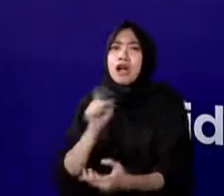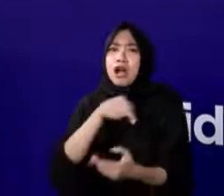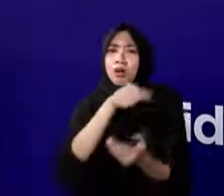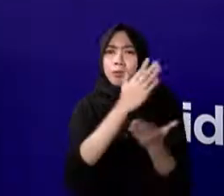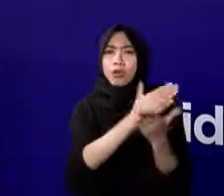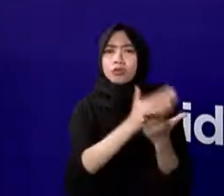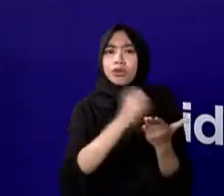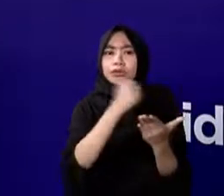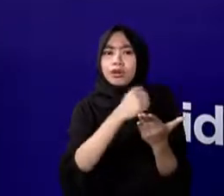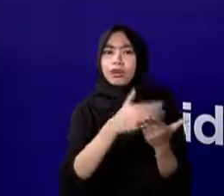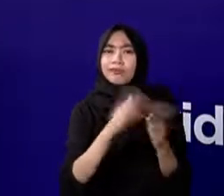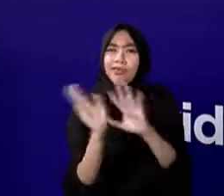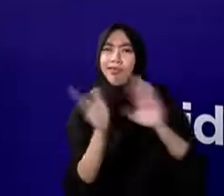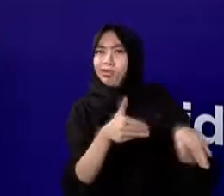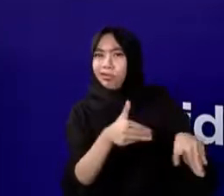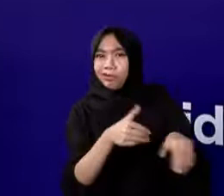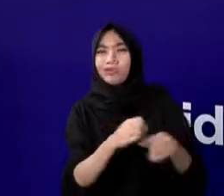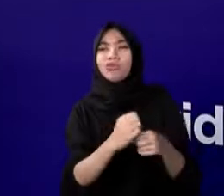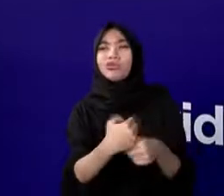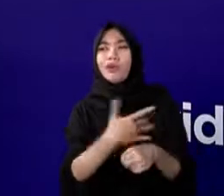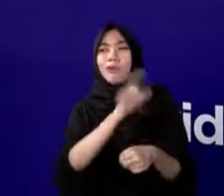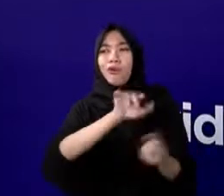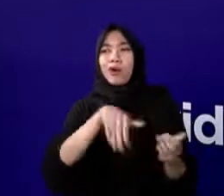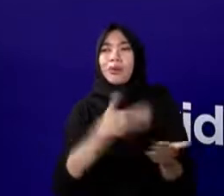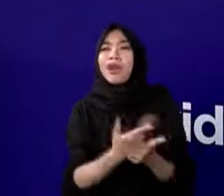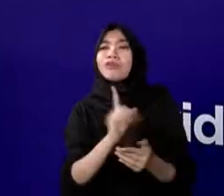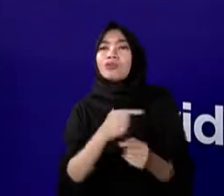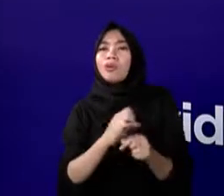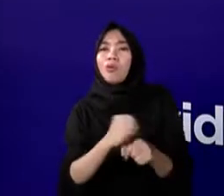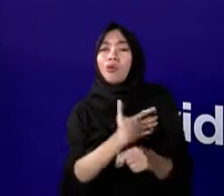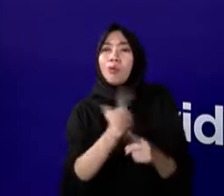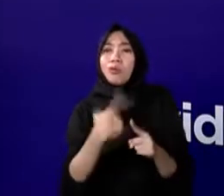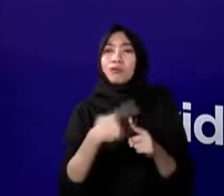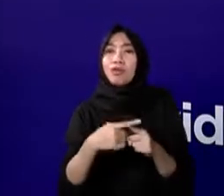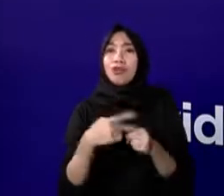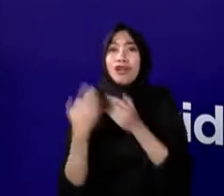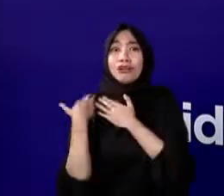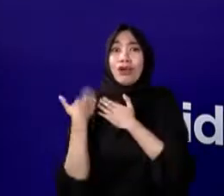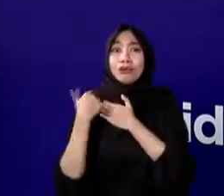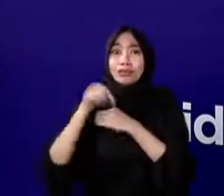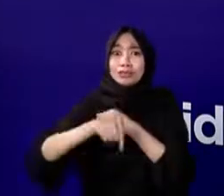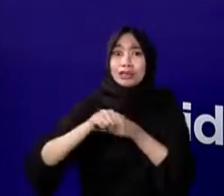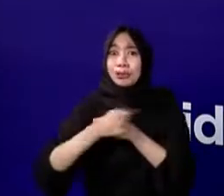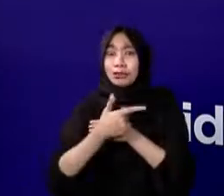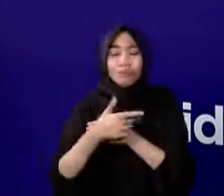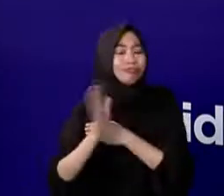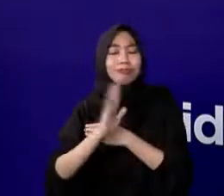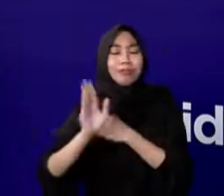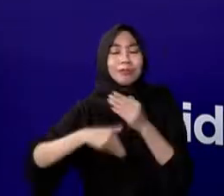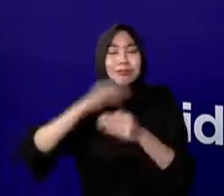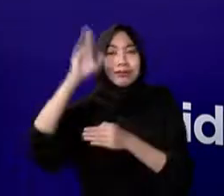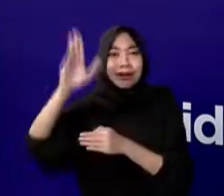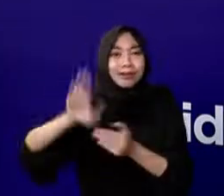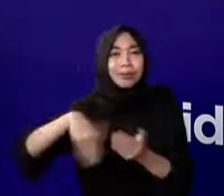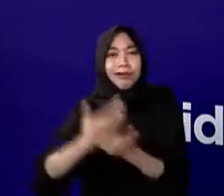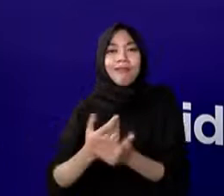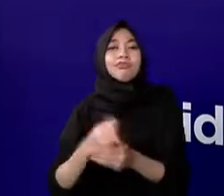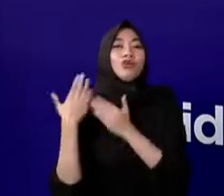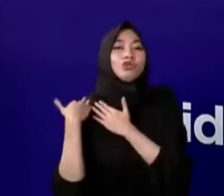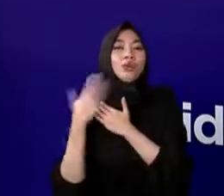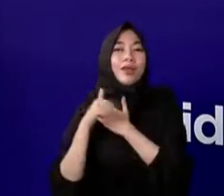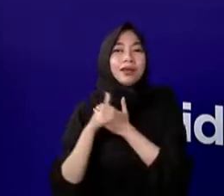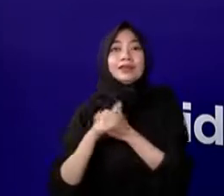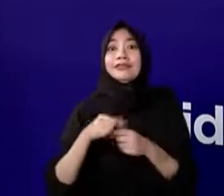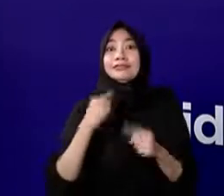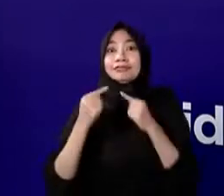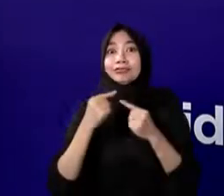mengabaikan protokol kesehatan sehingga menimbulkan korban jiwa bukan hanya dimintai pertanggungjawaban di dunia tetapi juga di akhirat. Saya akhiri talkshow